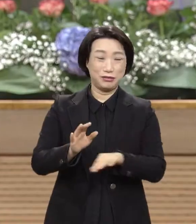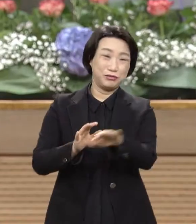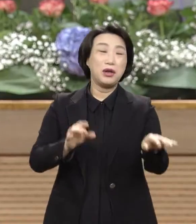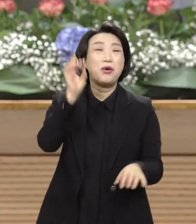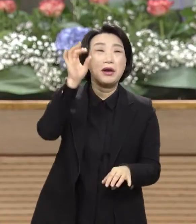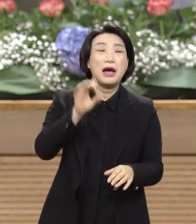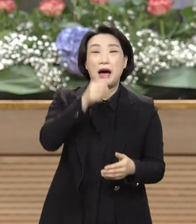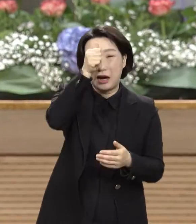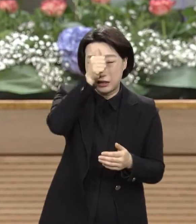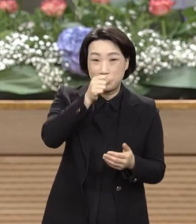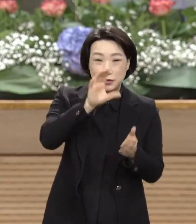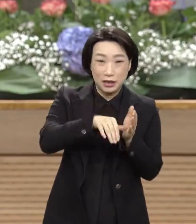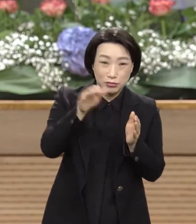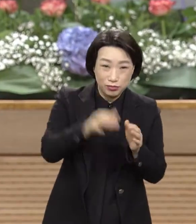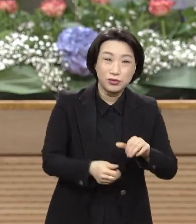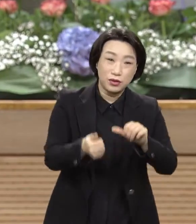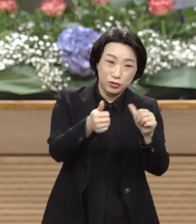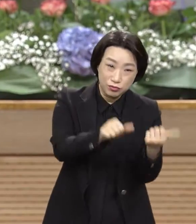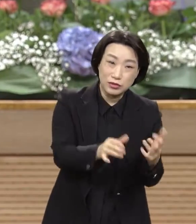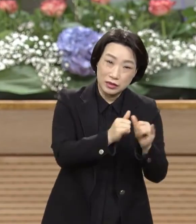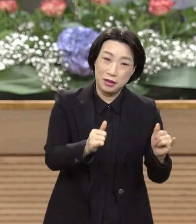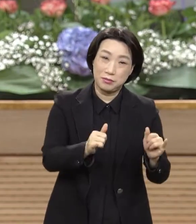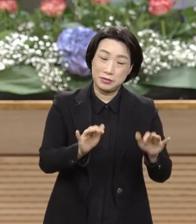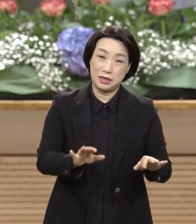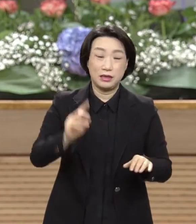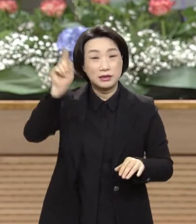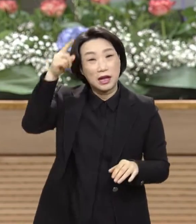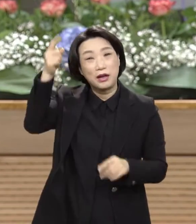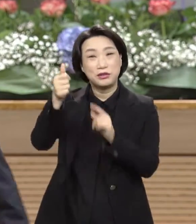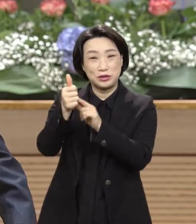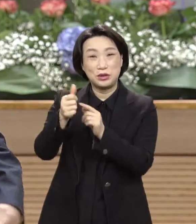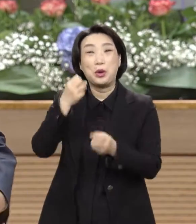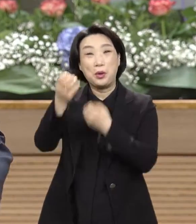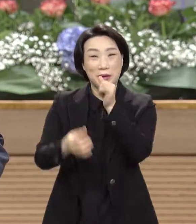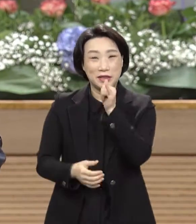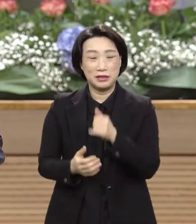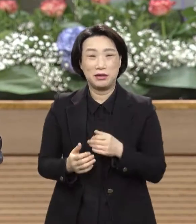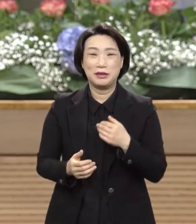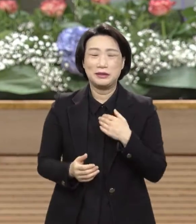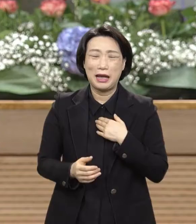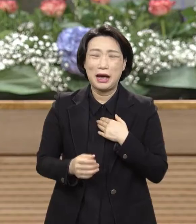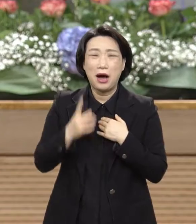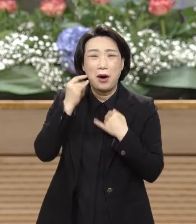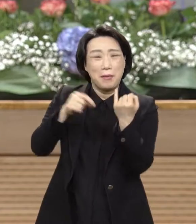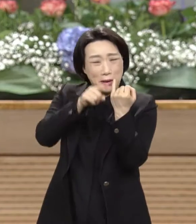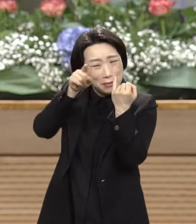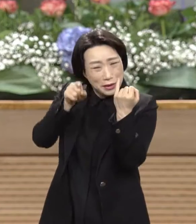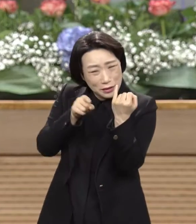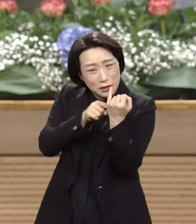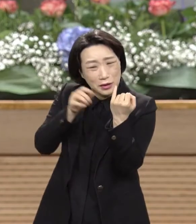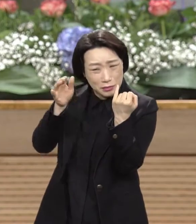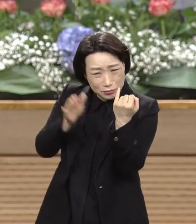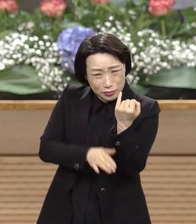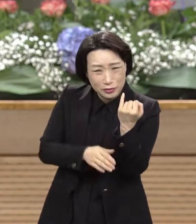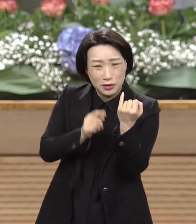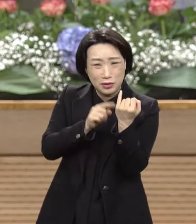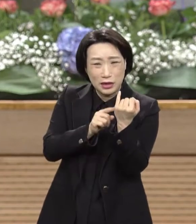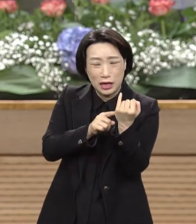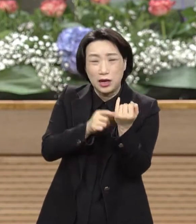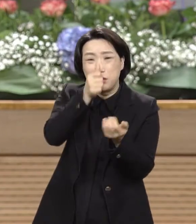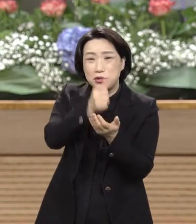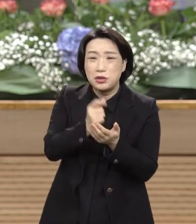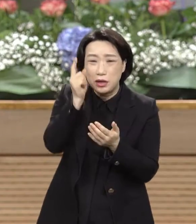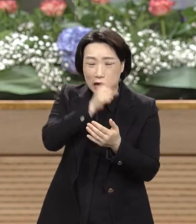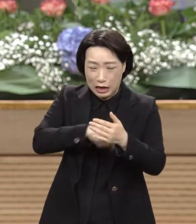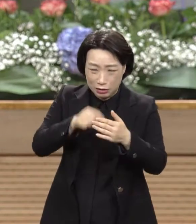자요. 그 다윗도 말했어. 내가 모태에서부터 나는 죄악